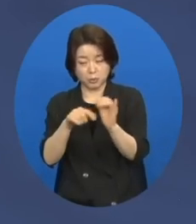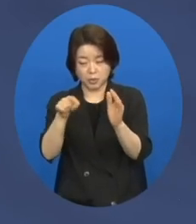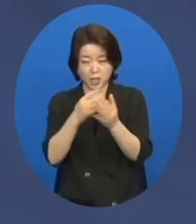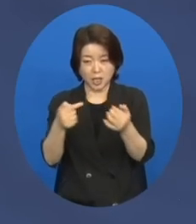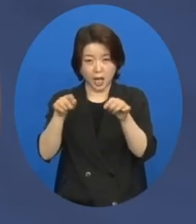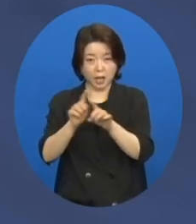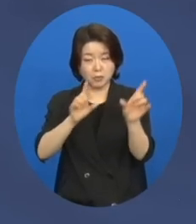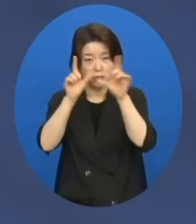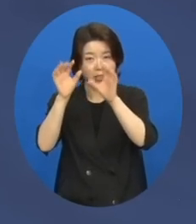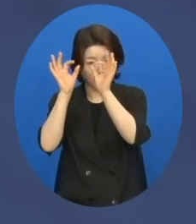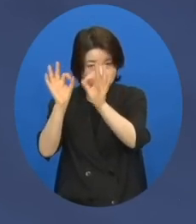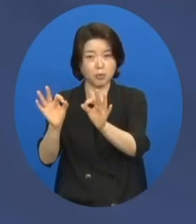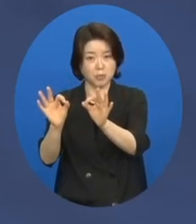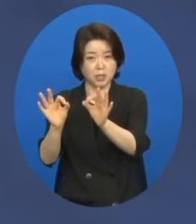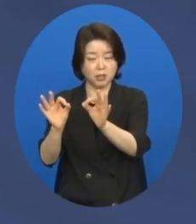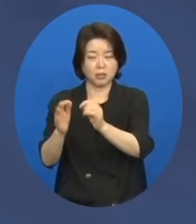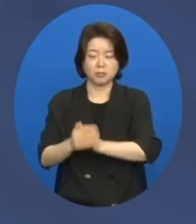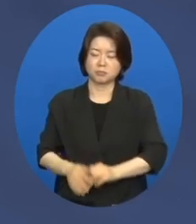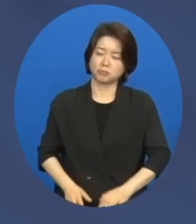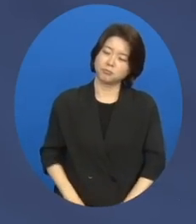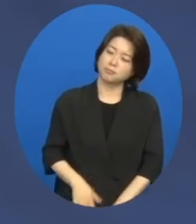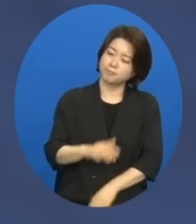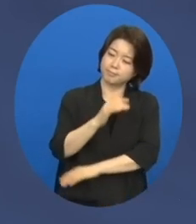그러니까 제일